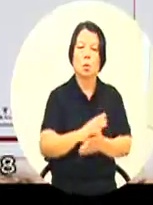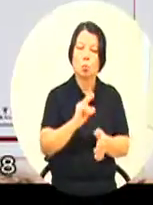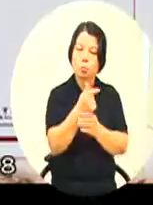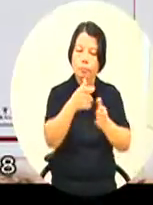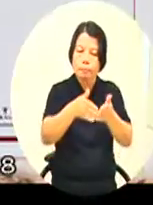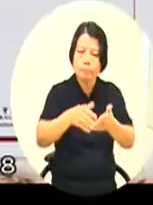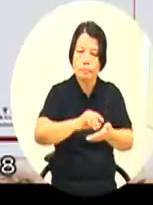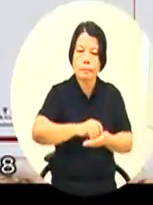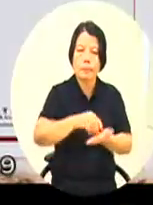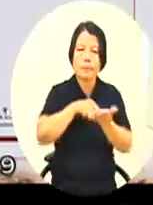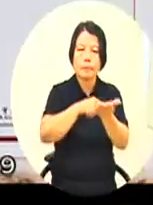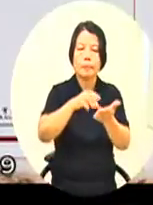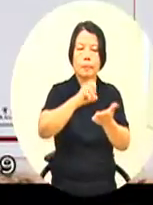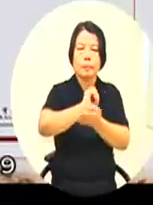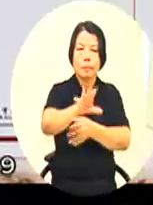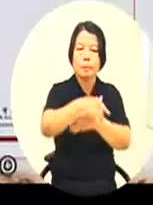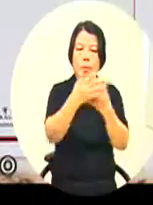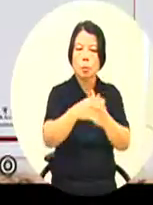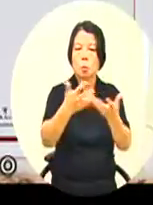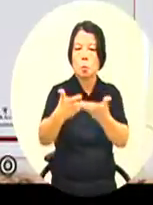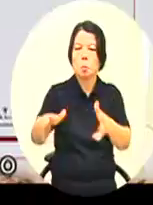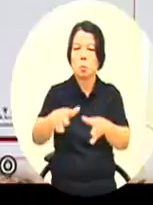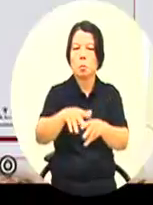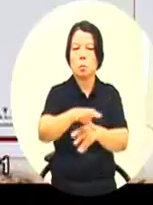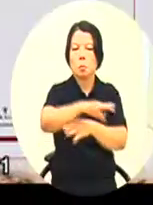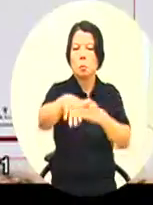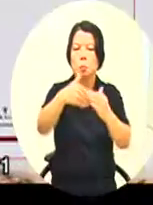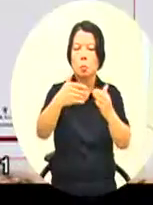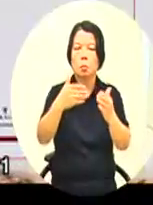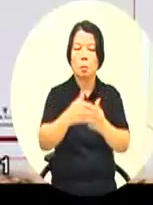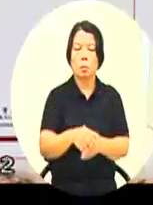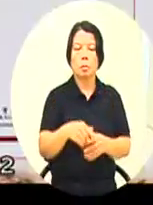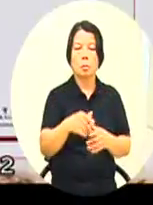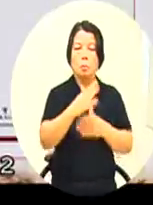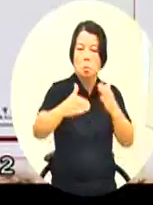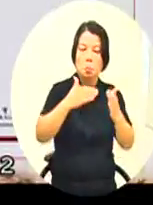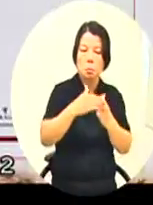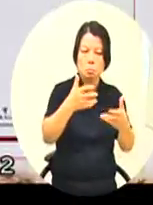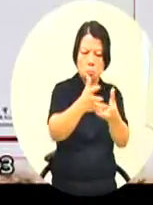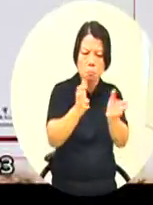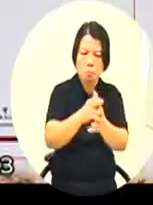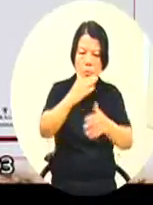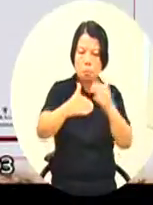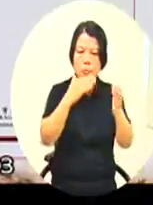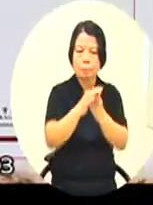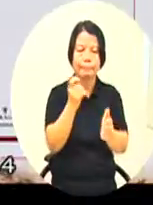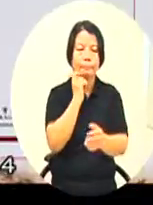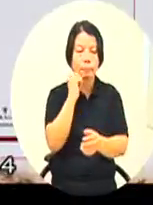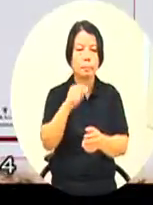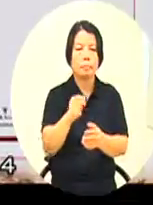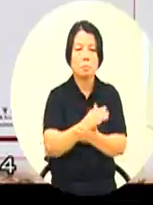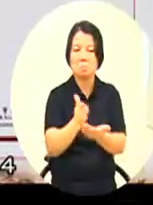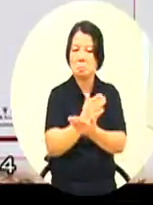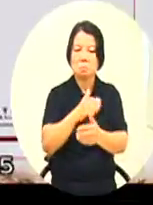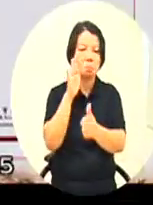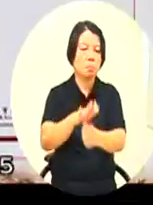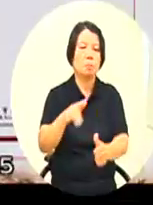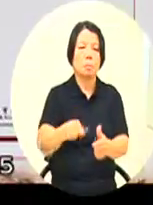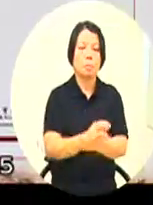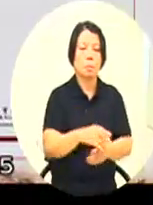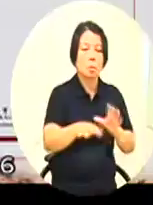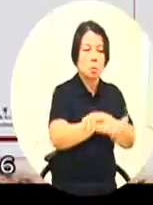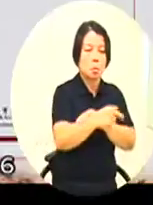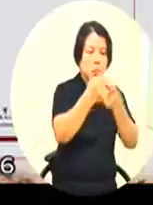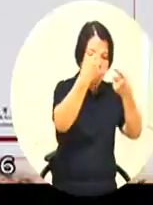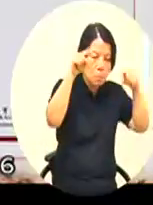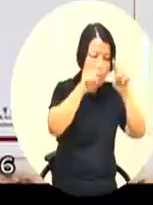因为很多学校它并没有通过这样的校务评鉴，不是很多学校，就是说有些学校它是有些困难的，但是在空大这么少的人力